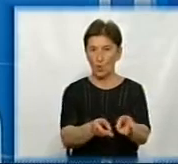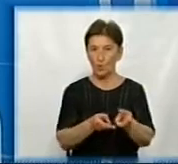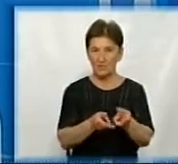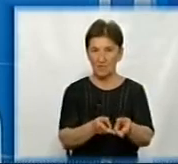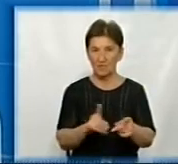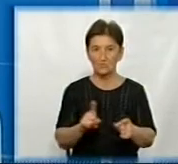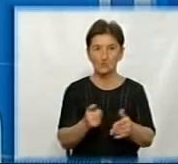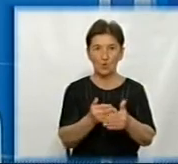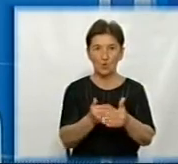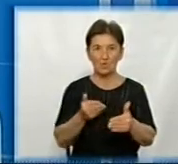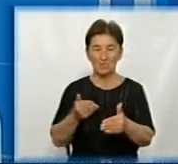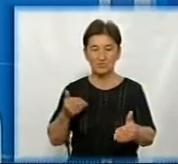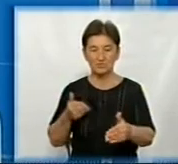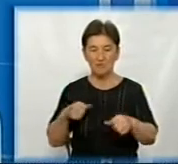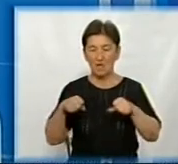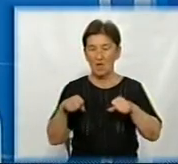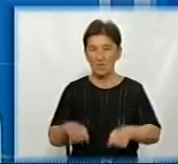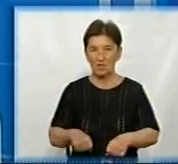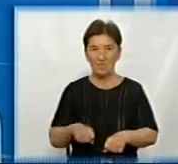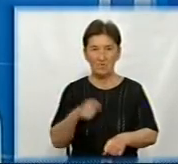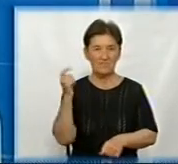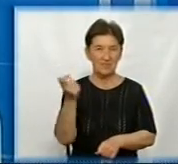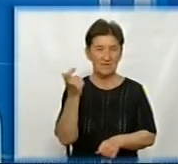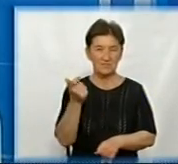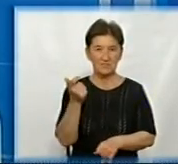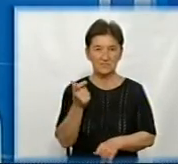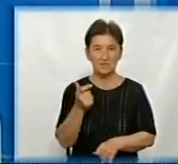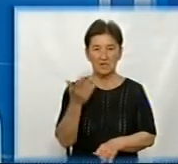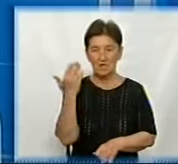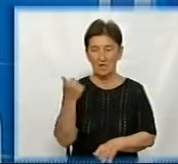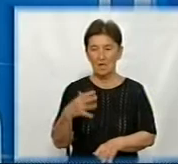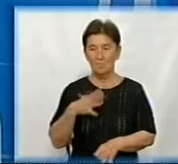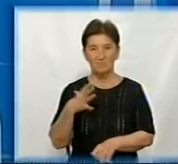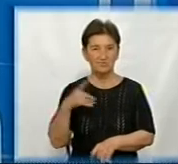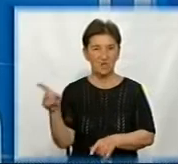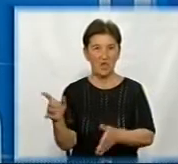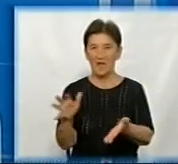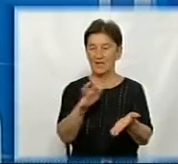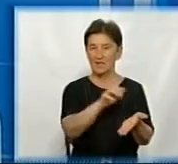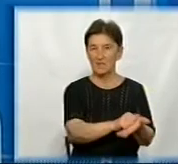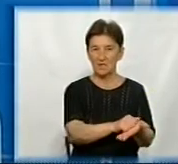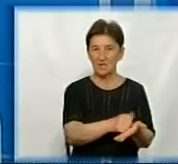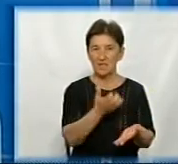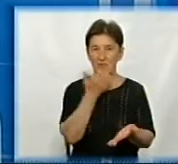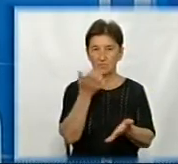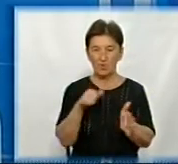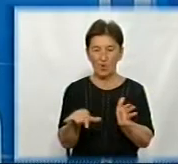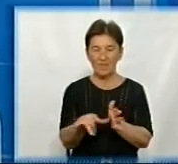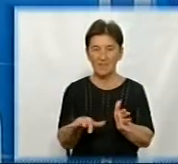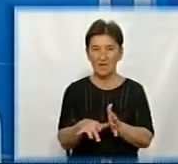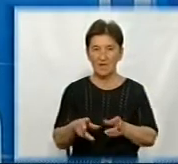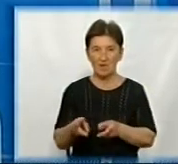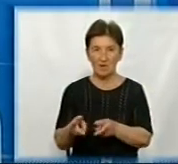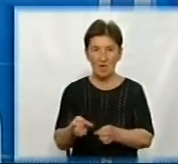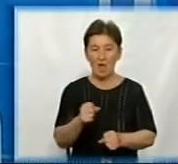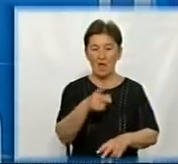раніше право власності, за якими було ЦНТ «Унга», колишній орендар нашого теплоенергетичного сектору у Кропивницькому. Ну і на сам